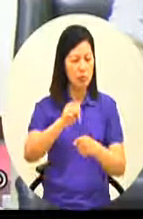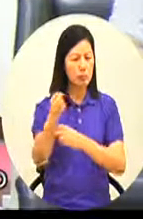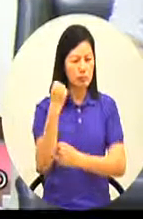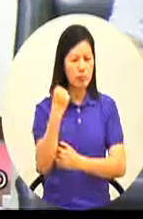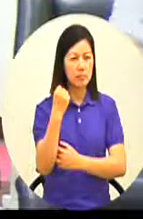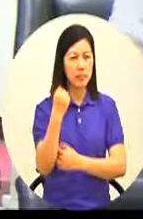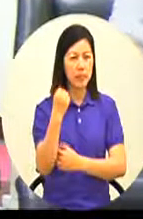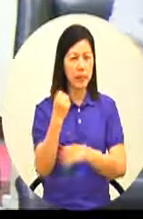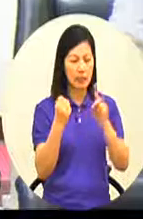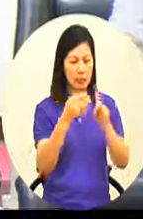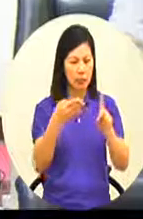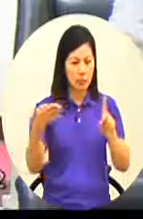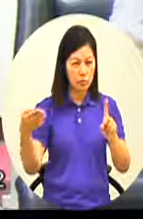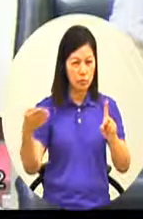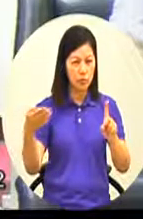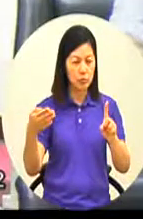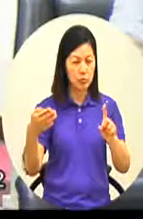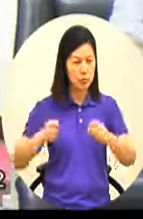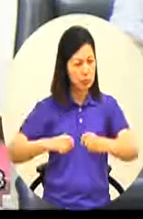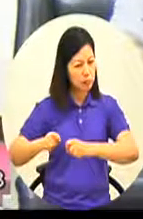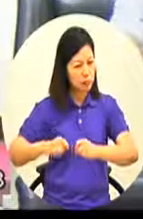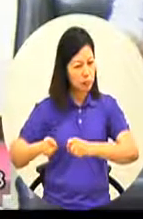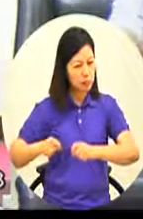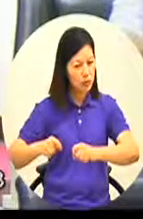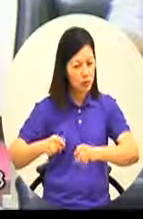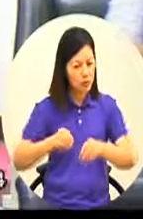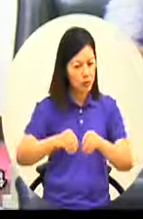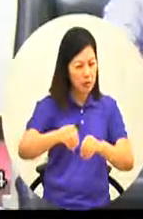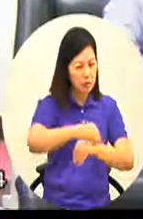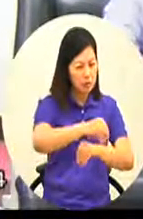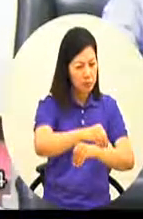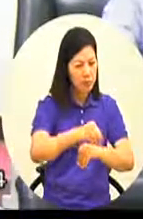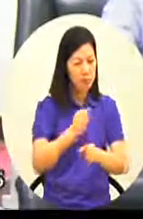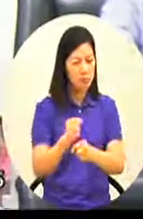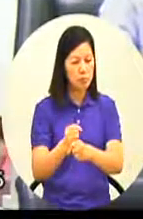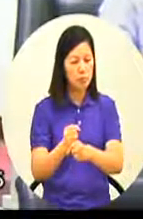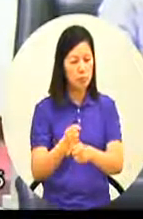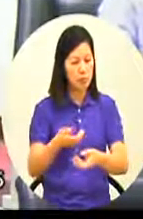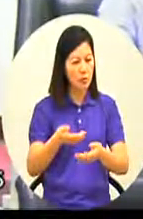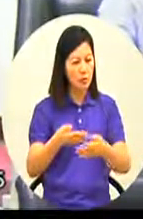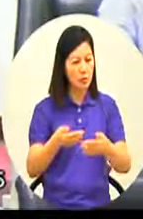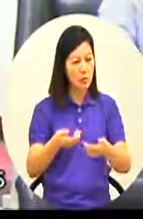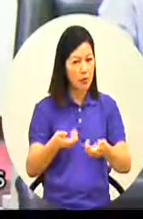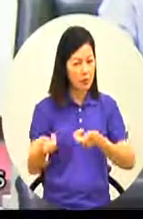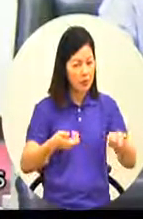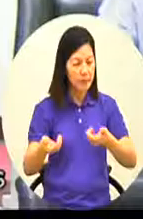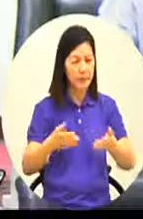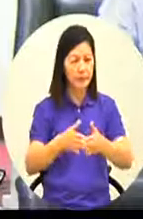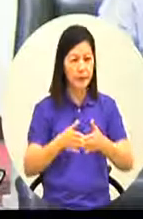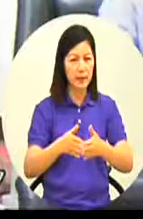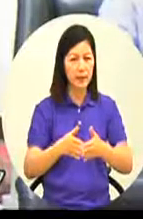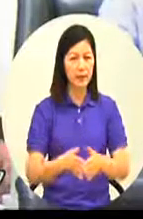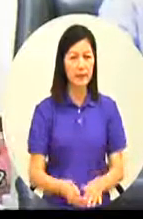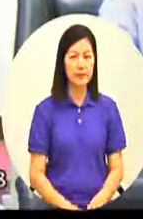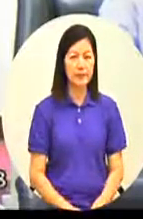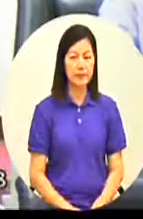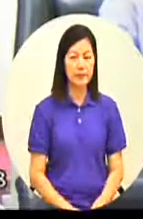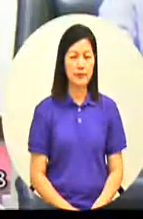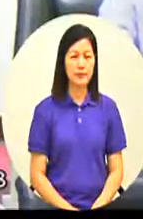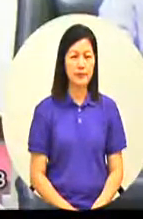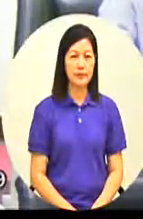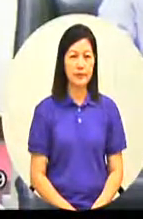哈，1999这个辨识的这个业务哈，是不是？主委可以简单答复一下。 啊，跟议员